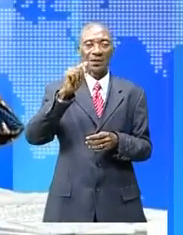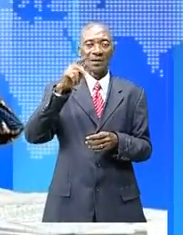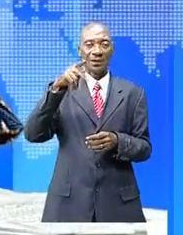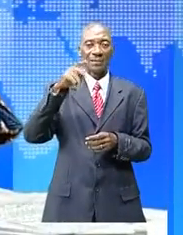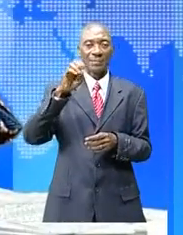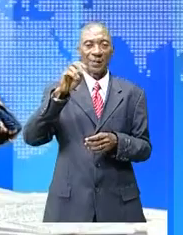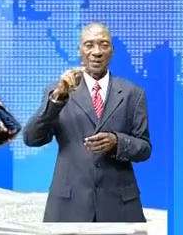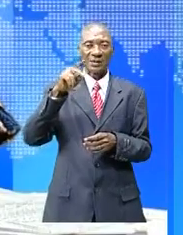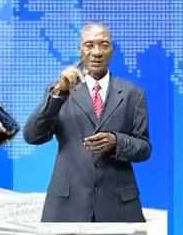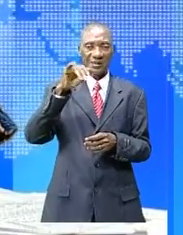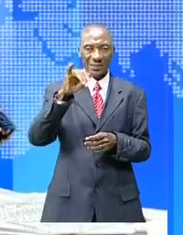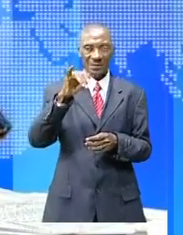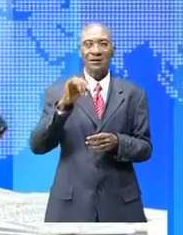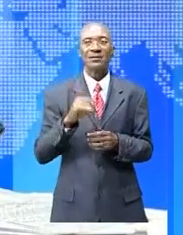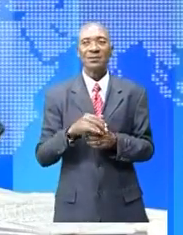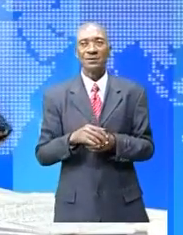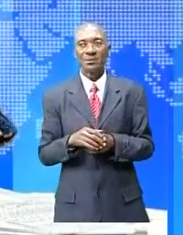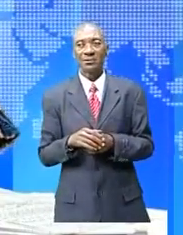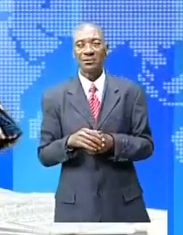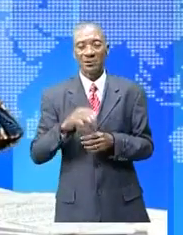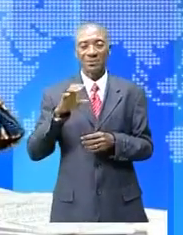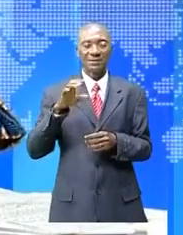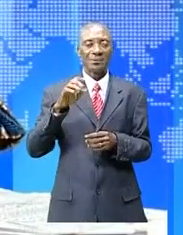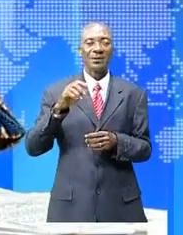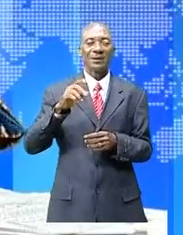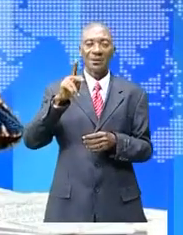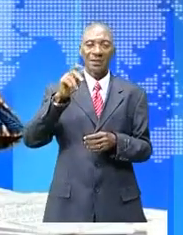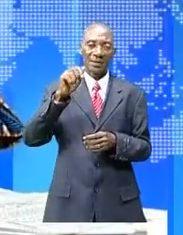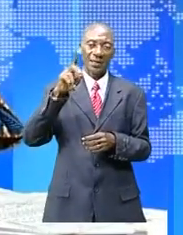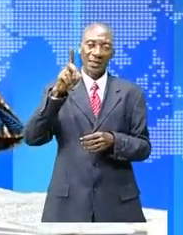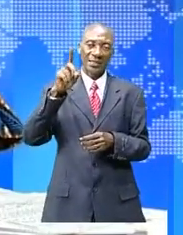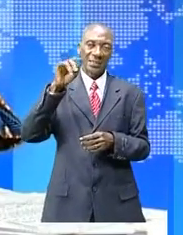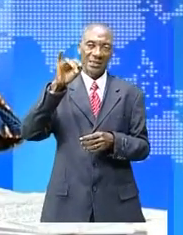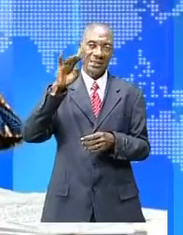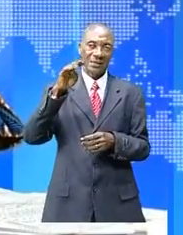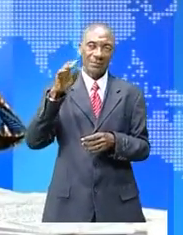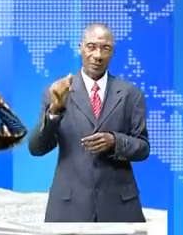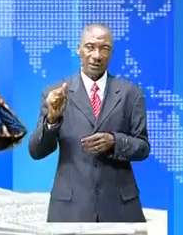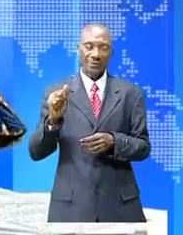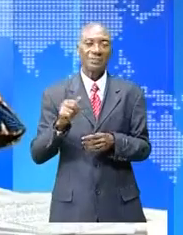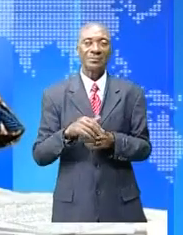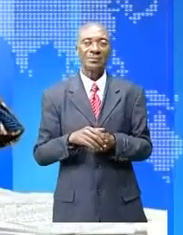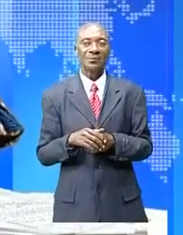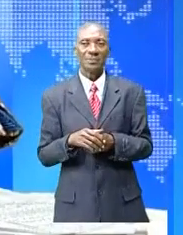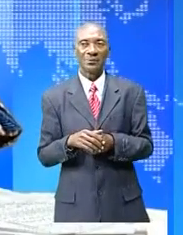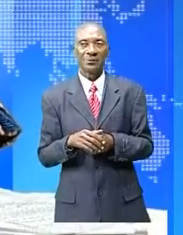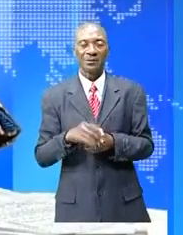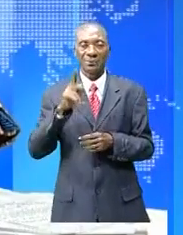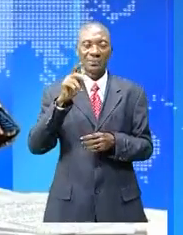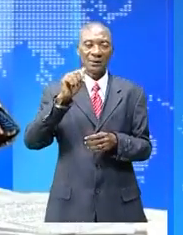Gakunzi Kamugozi Pacifique, CGM, Kadima Bakenga André, CETA,